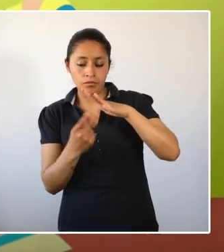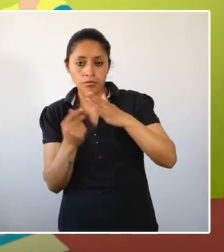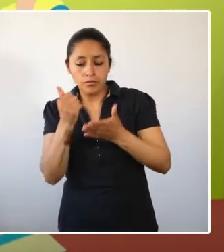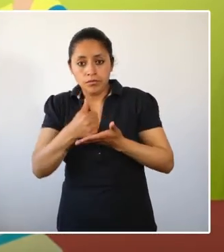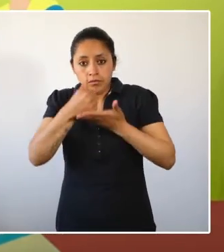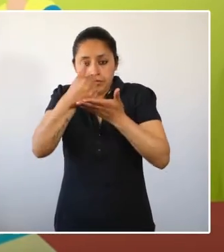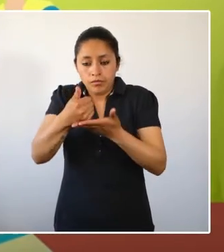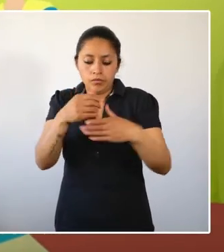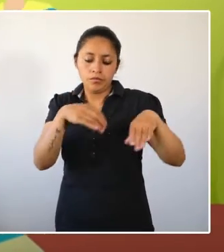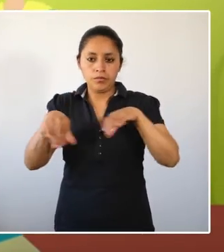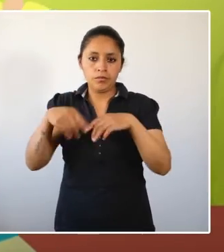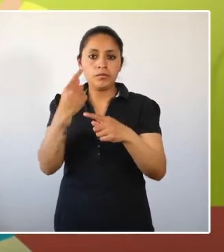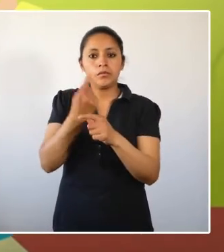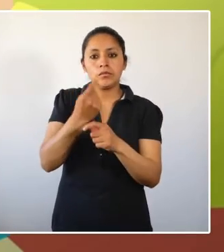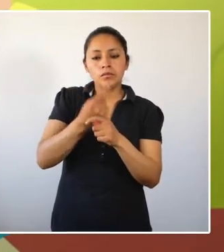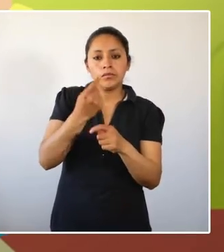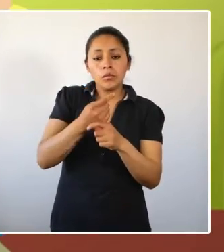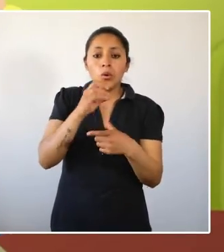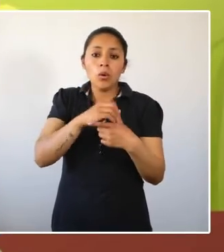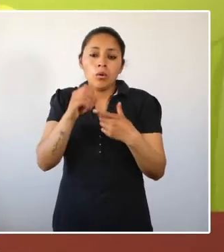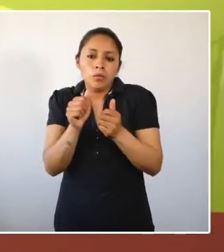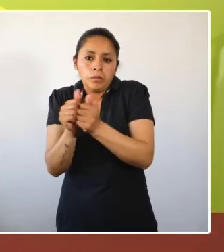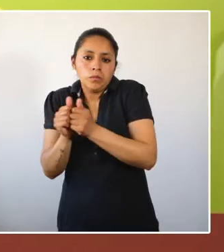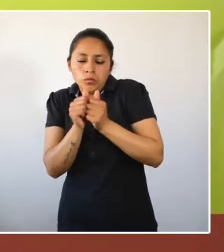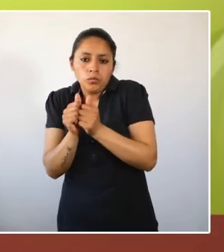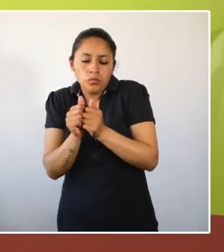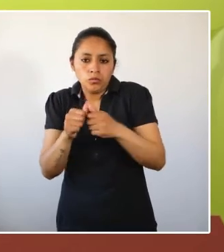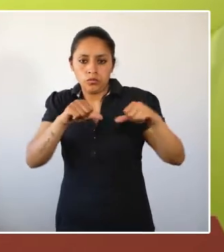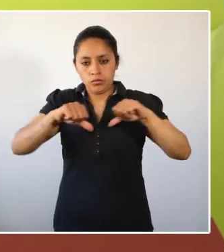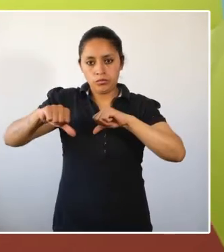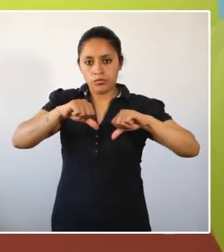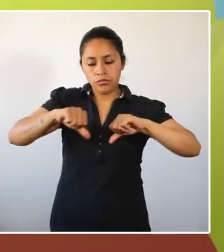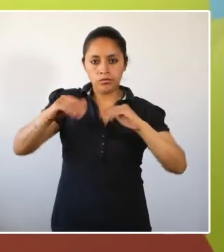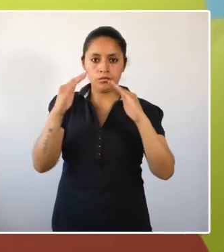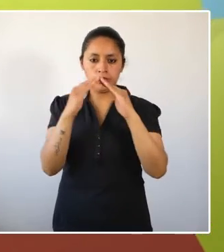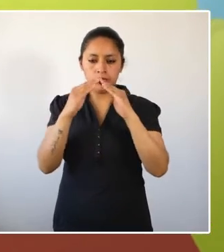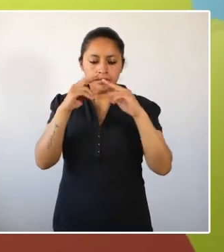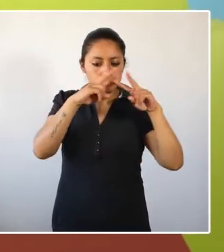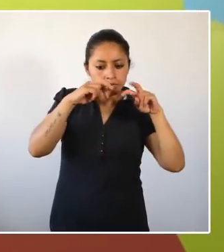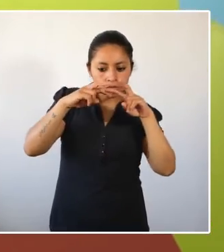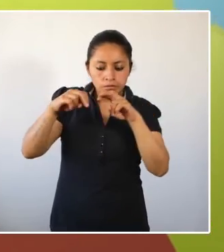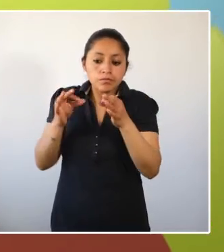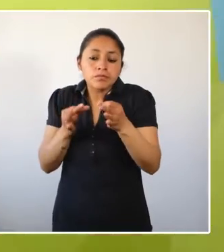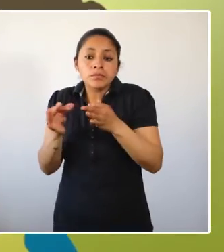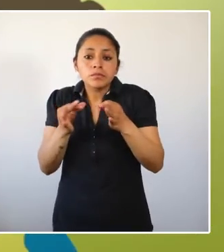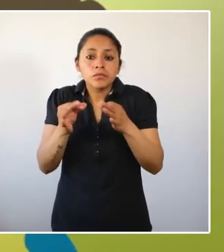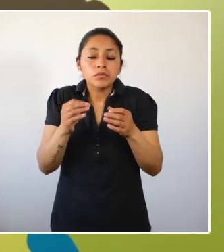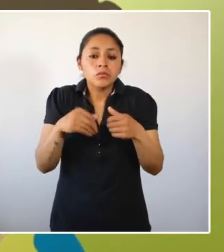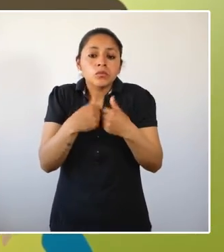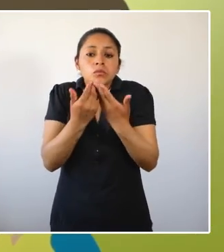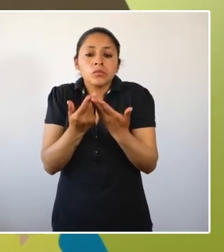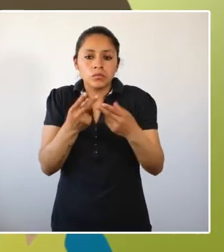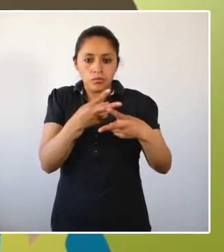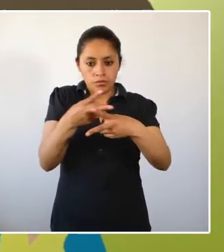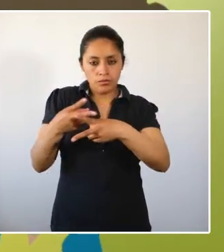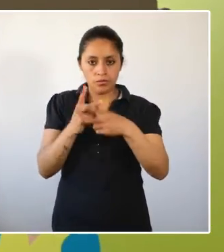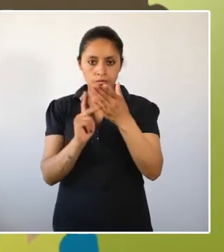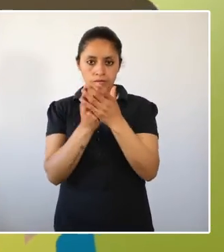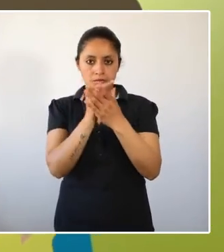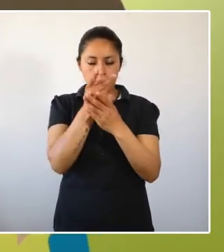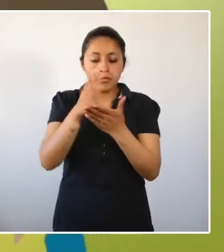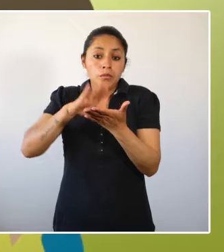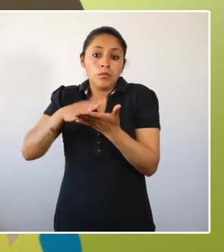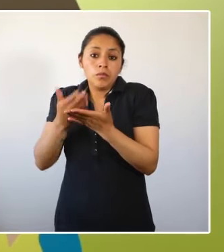kasyangku tarias ningkupi yanapana. Manaka, wa sipi waru wa ikunata kuska zuwana. Wa duna, chanta wiliana.